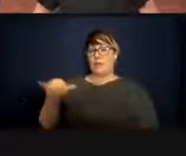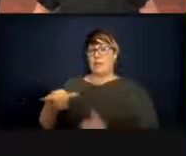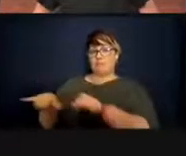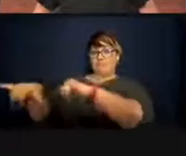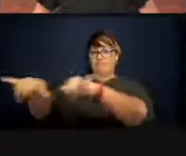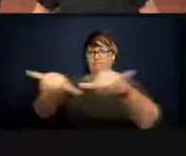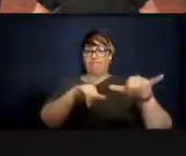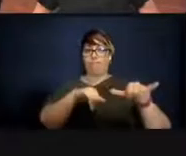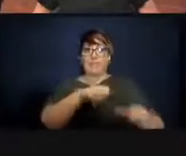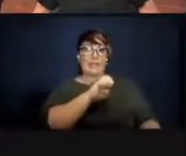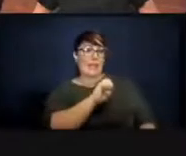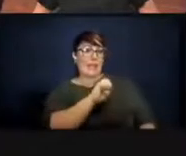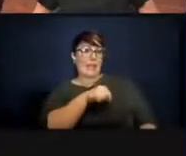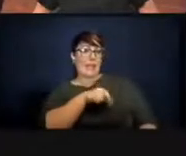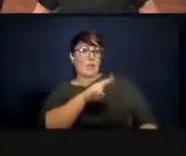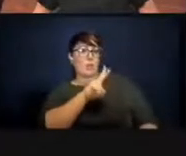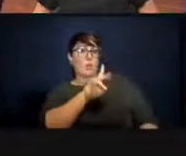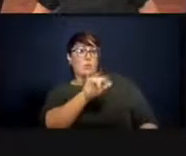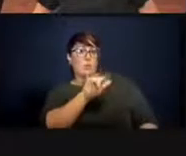Usawa